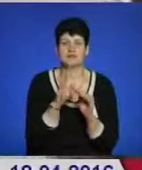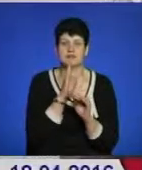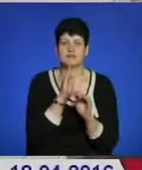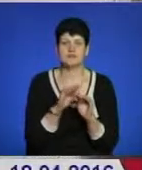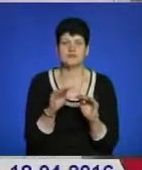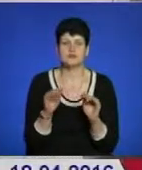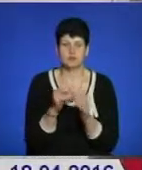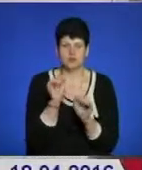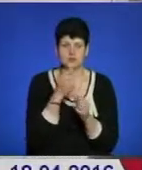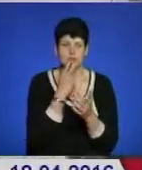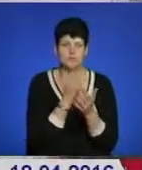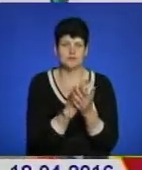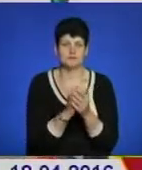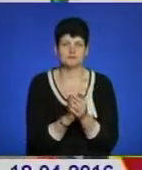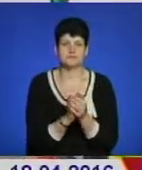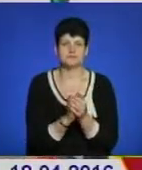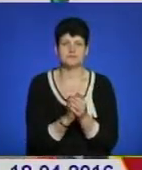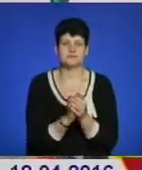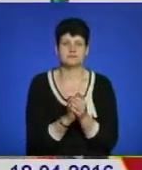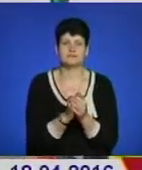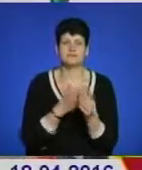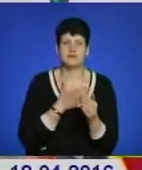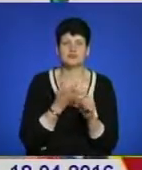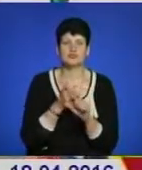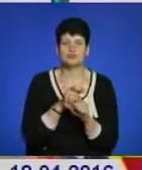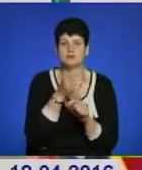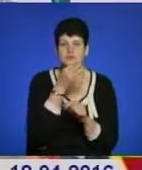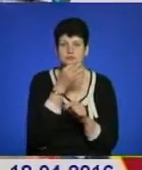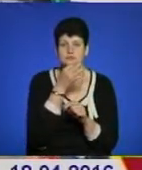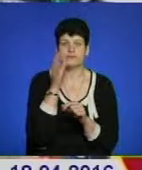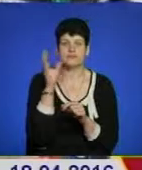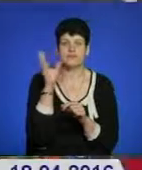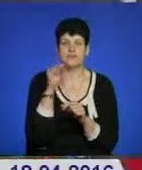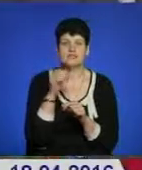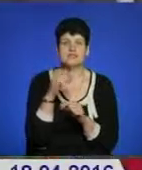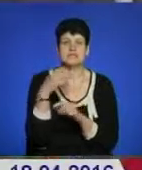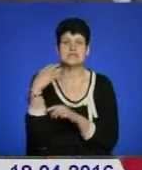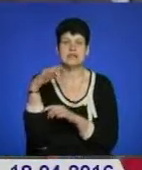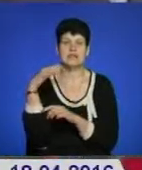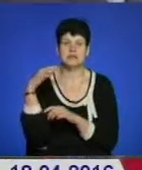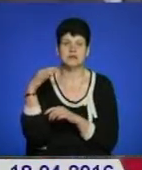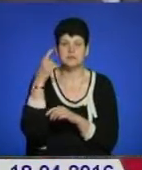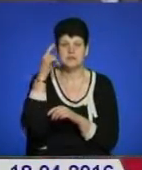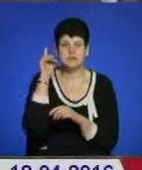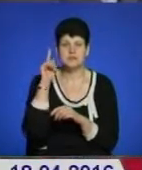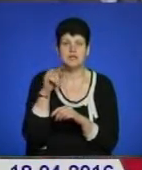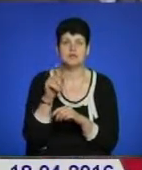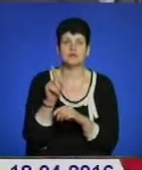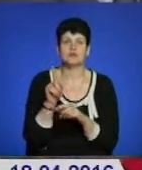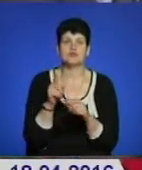А можна показати? Так. Нам дуже сподобається все з калиною, бо ми знаємо, що це.